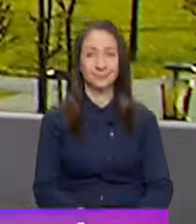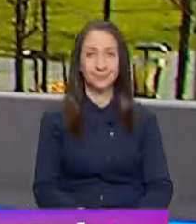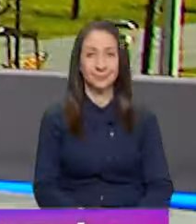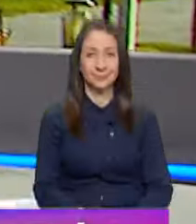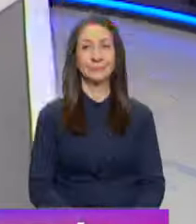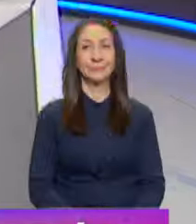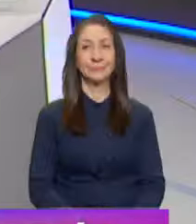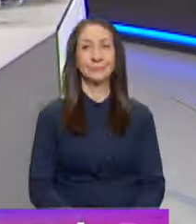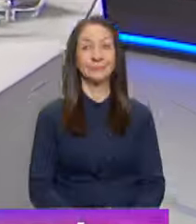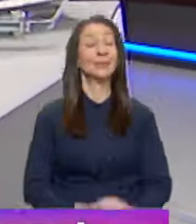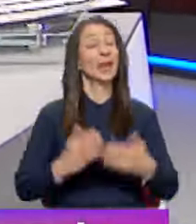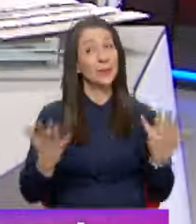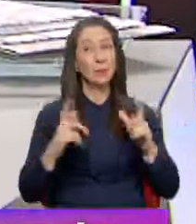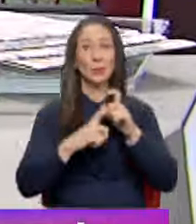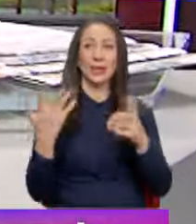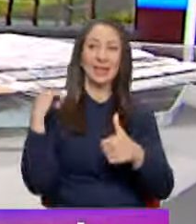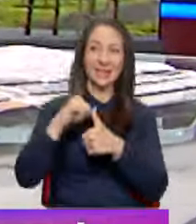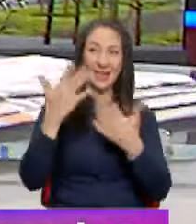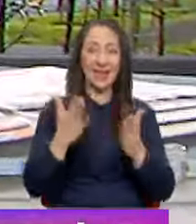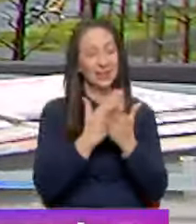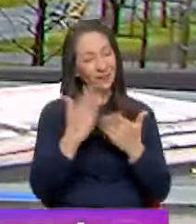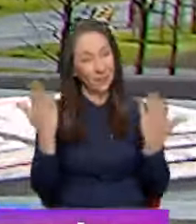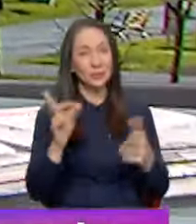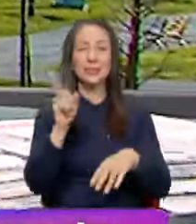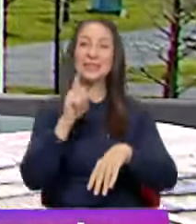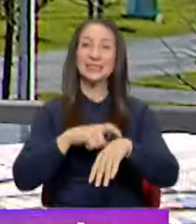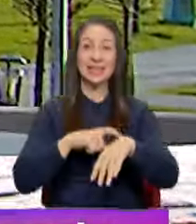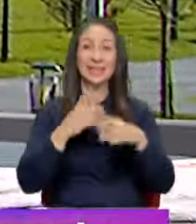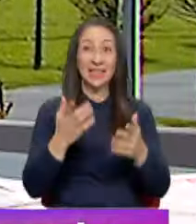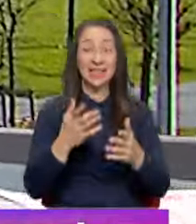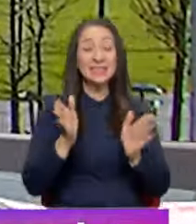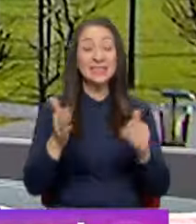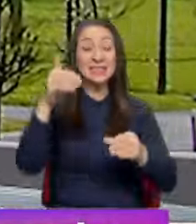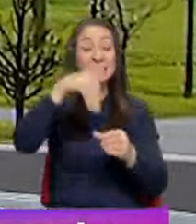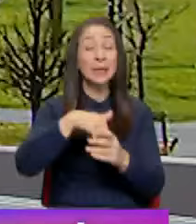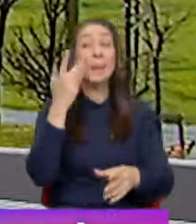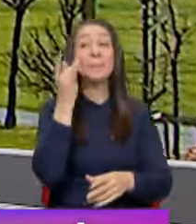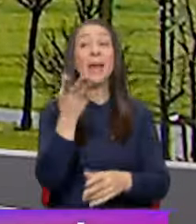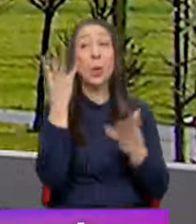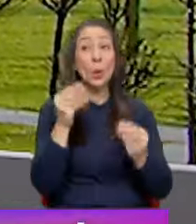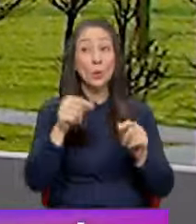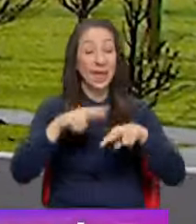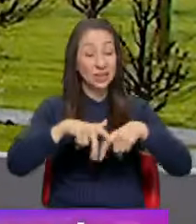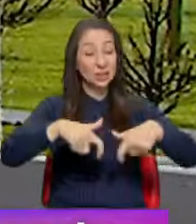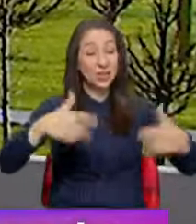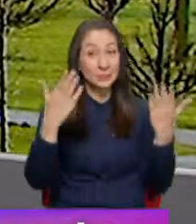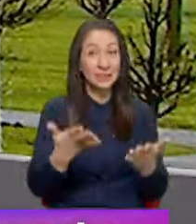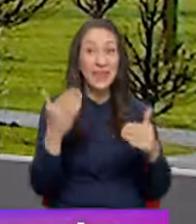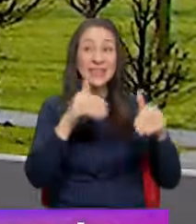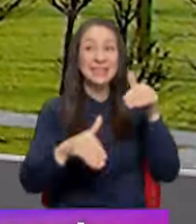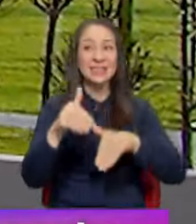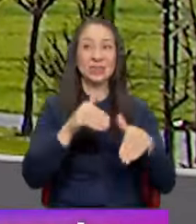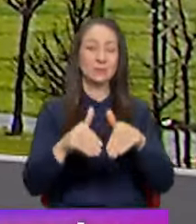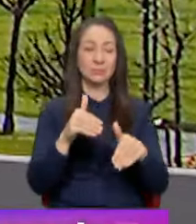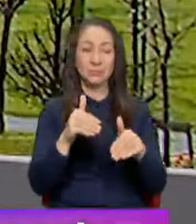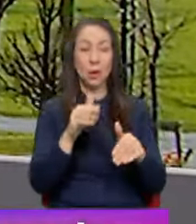başlığımız efendim günaydın bir kez daha devam ediyoruz Çağlar saatte sandıkta belli olur Bugün başlığımız ve seçimi